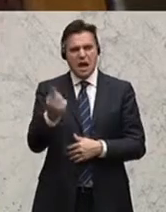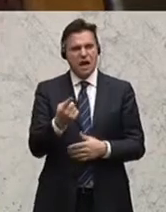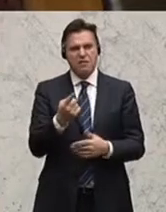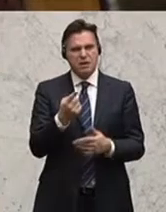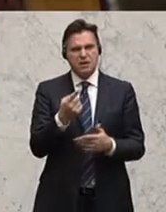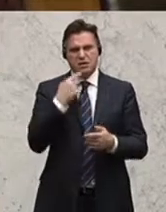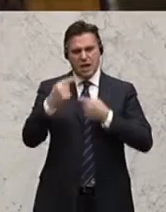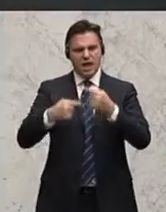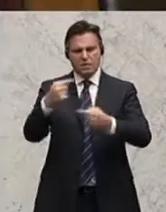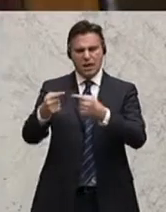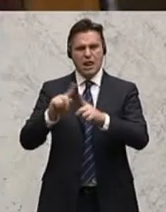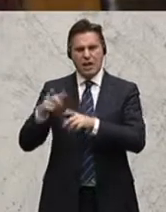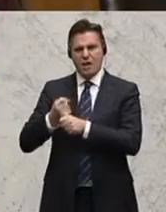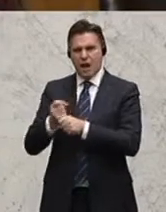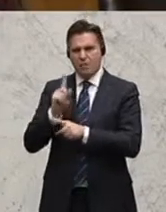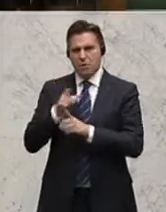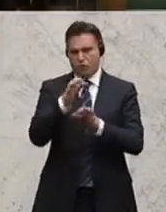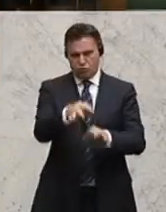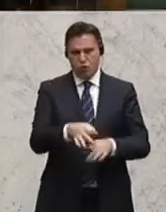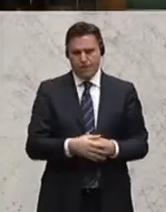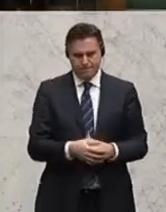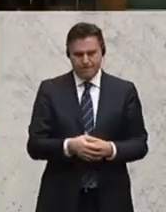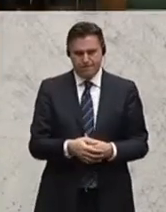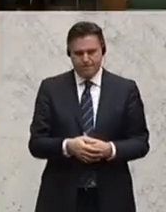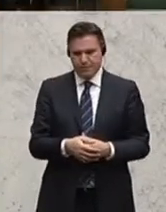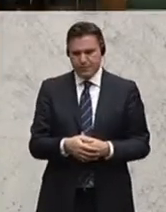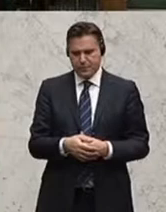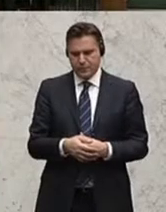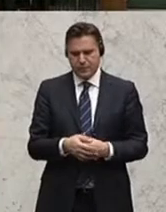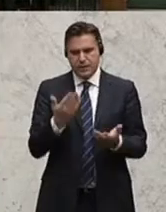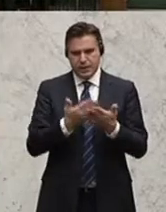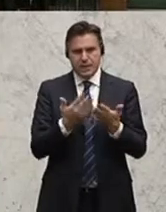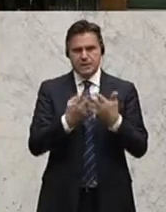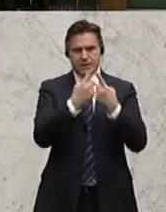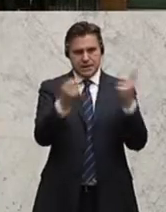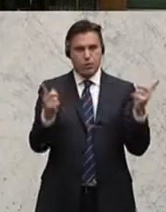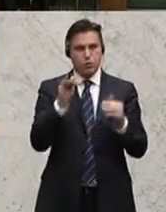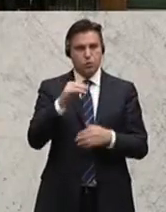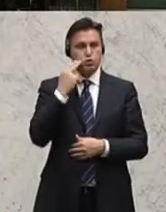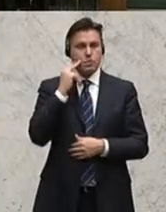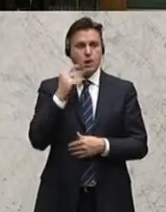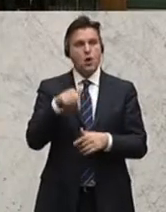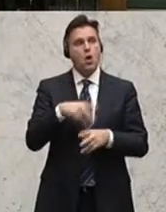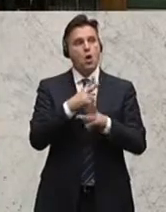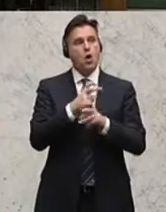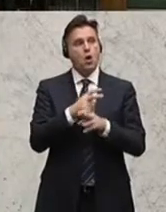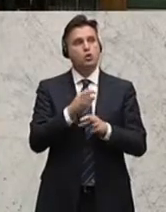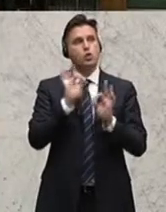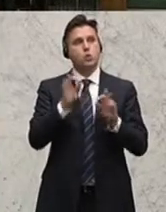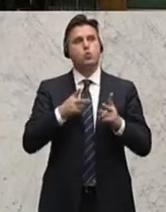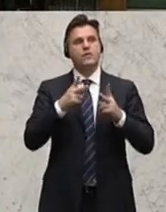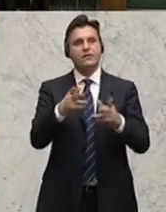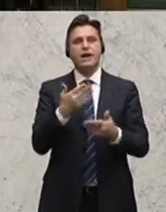Dinge weiterentwickeln und gestalten. Daher, es geht darum zu überlegen, wem verdankt Österreich den guten